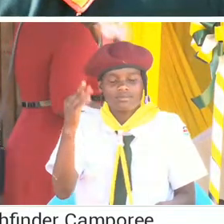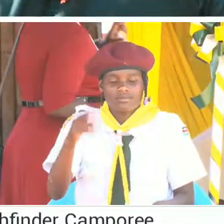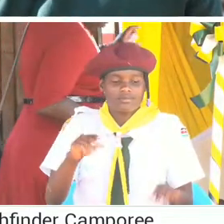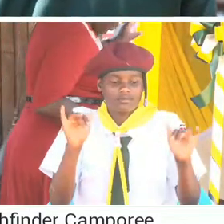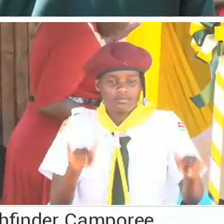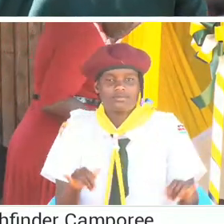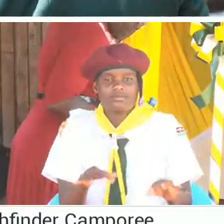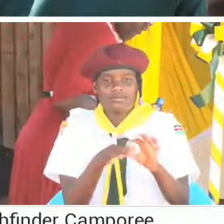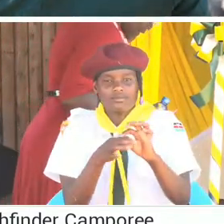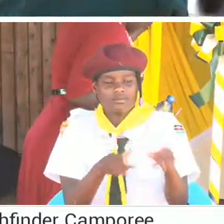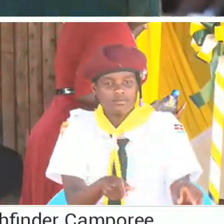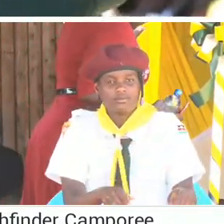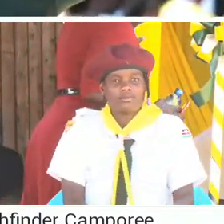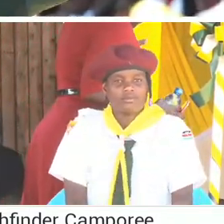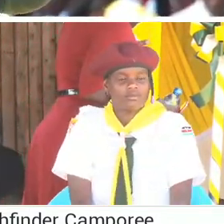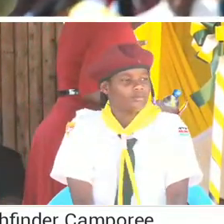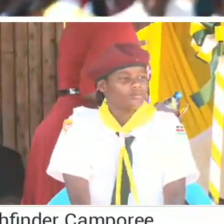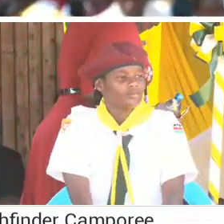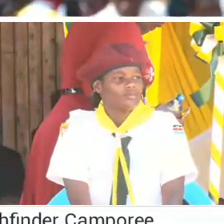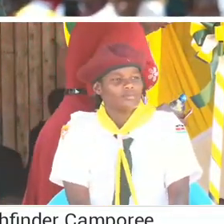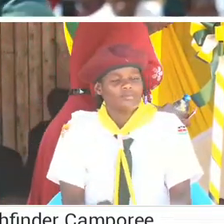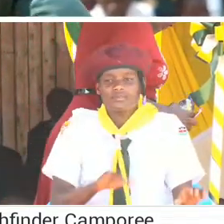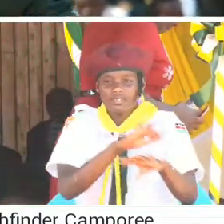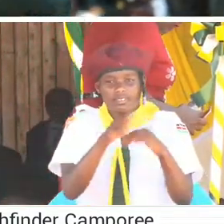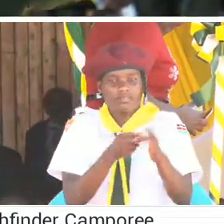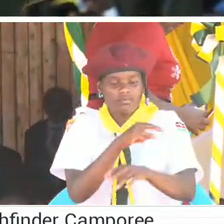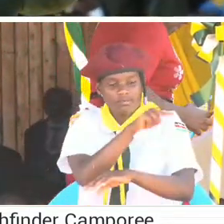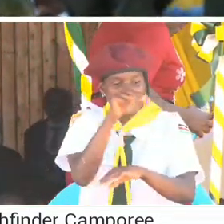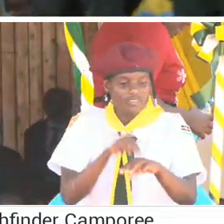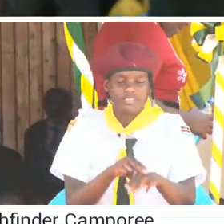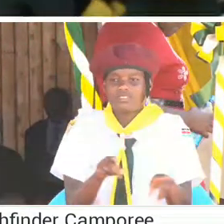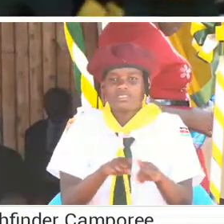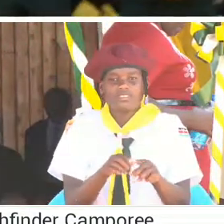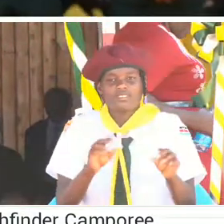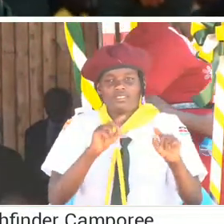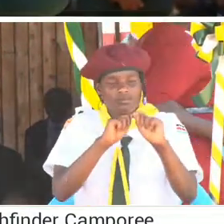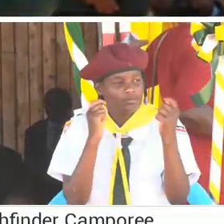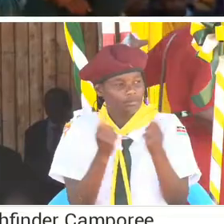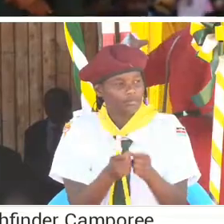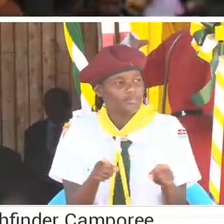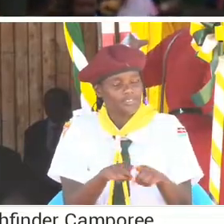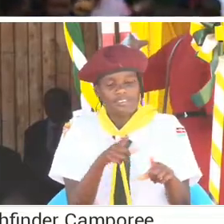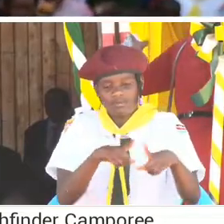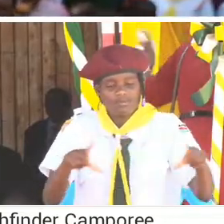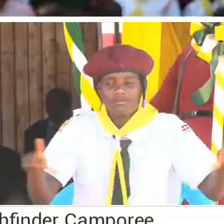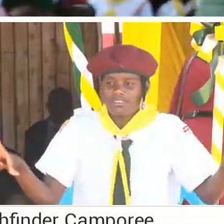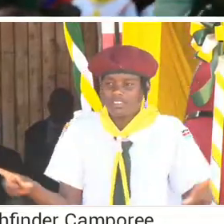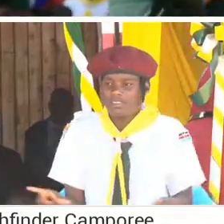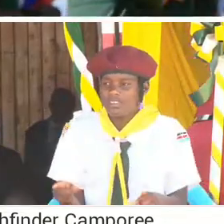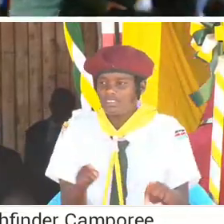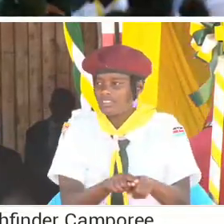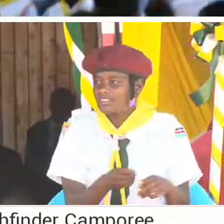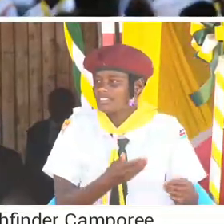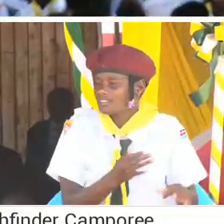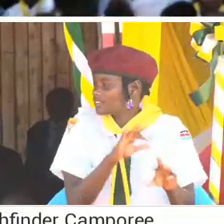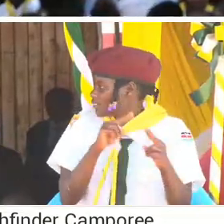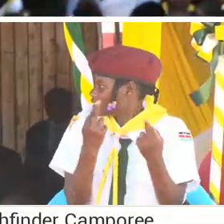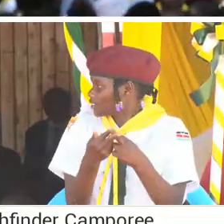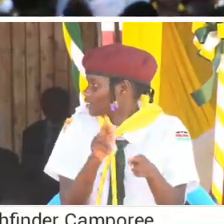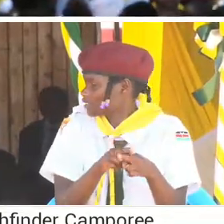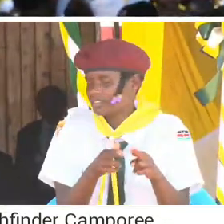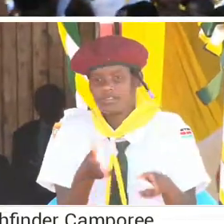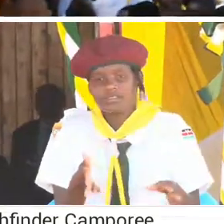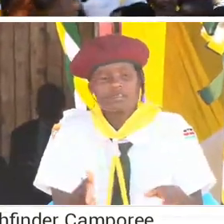ya nchi. Na kila taifa. Na kila taifa. Na kabila. Na kabila. Na lugha. Na lugha. Na jamaa. Na jamaa. Sisi wote